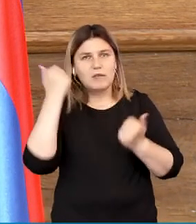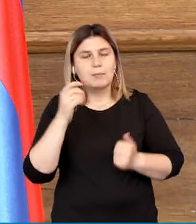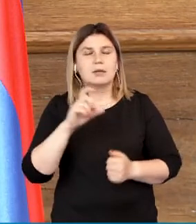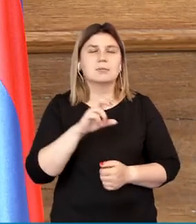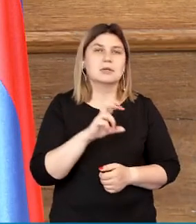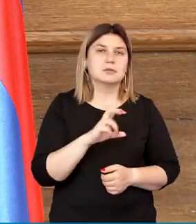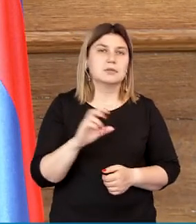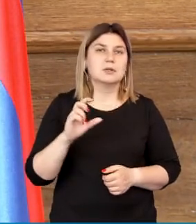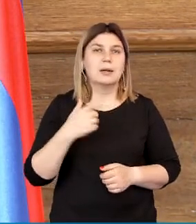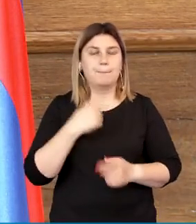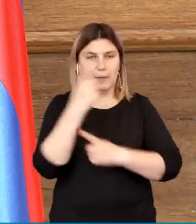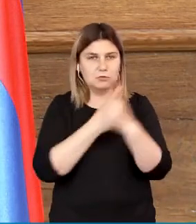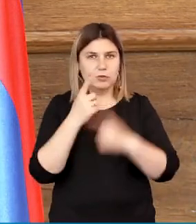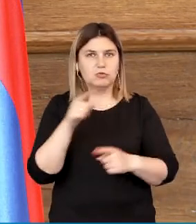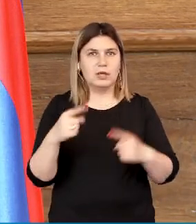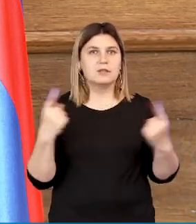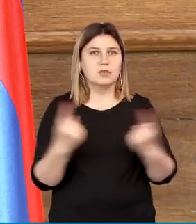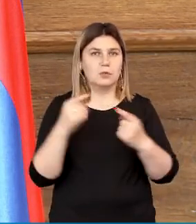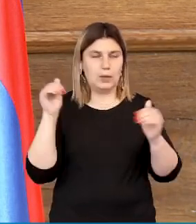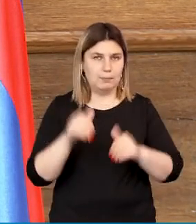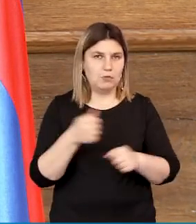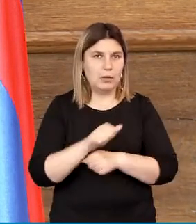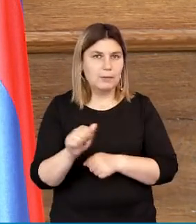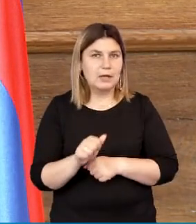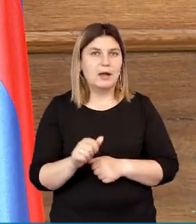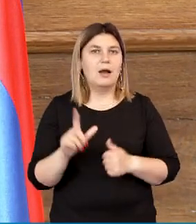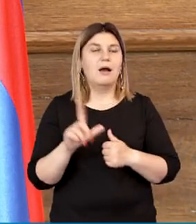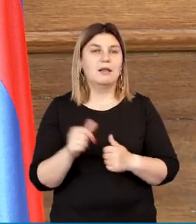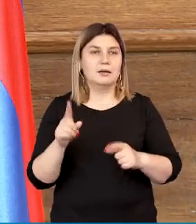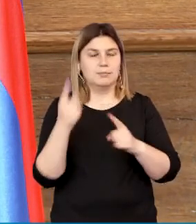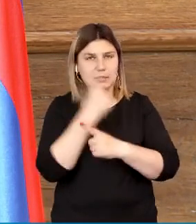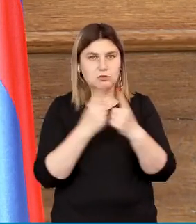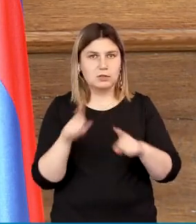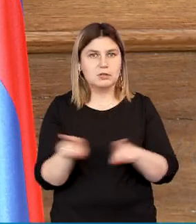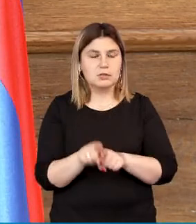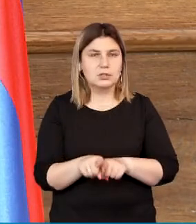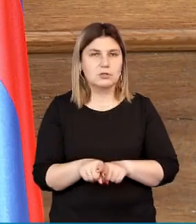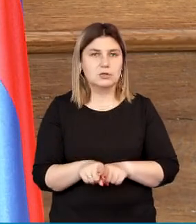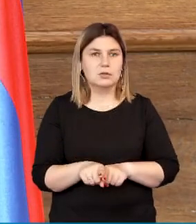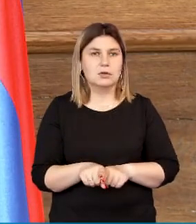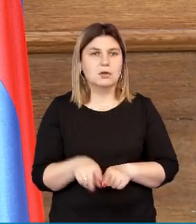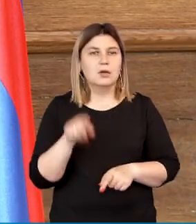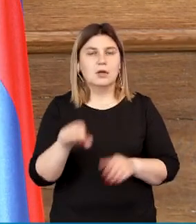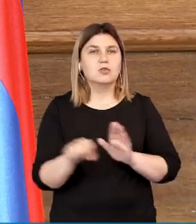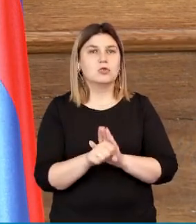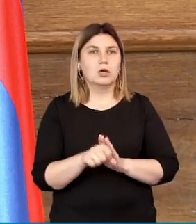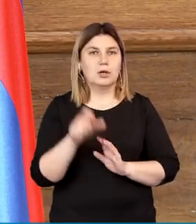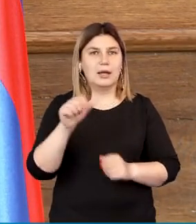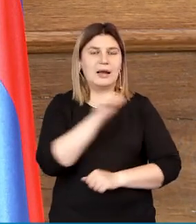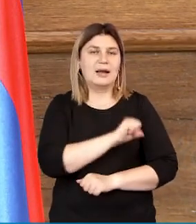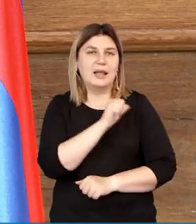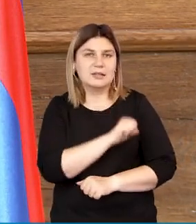tego, zakładamy, że taka sytuacja może się pojawić, aczkolwiek zakładamy, że pojawić się może w odniesieniu do poszczególnych klas,